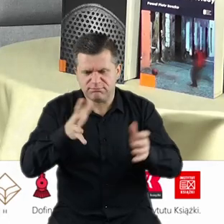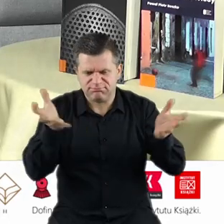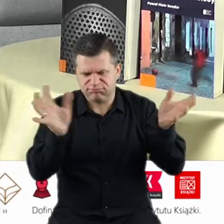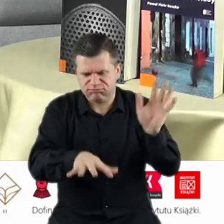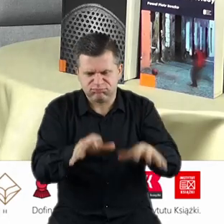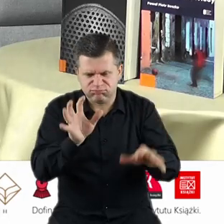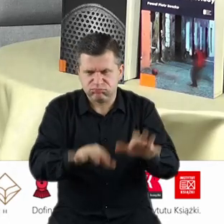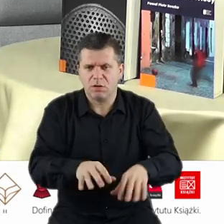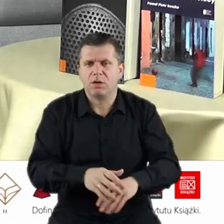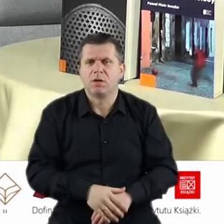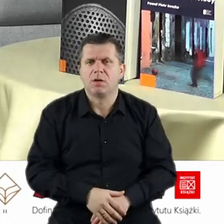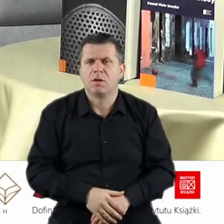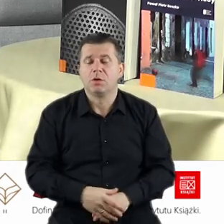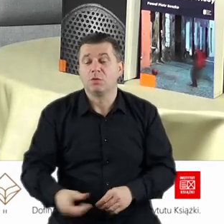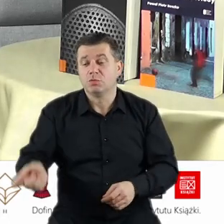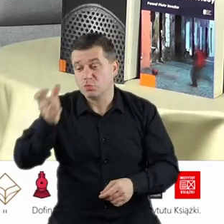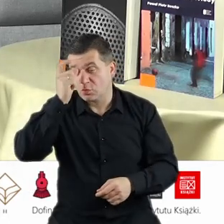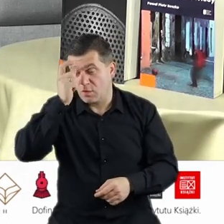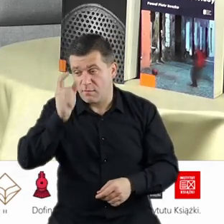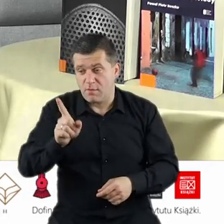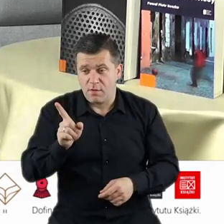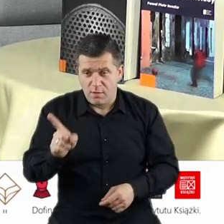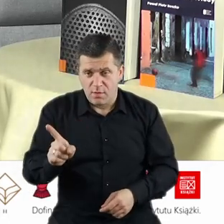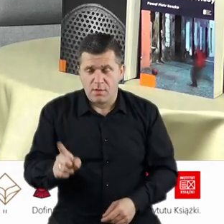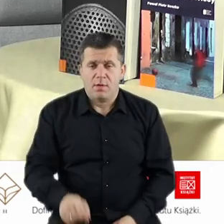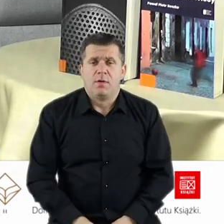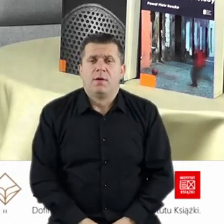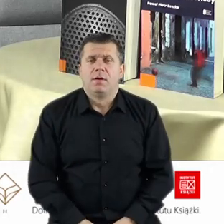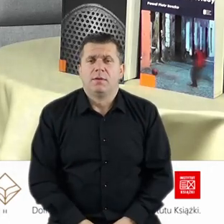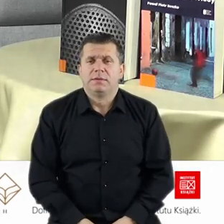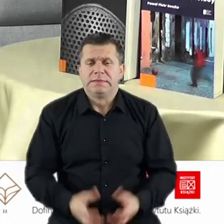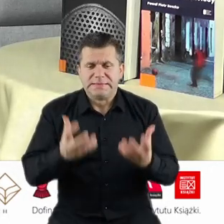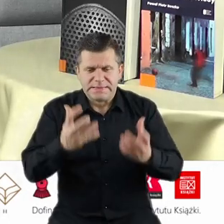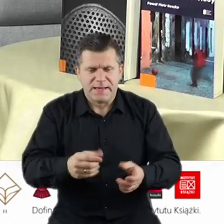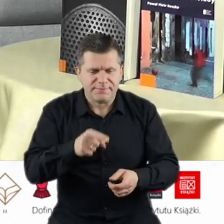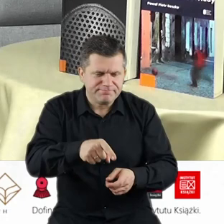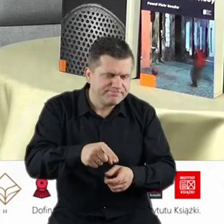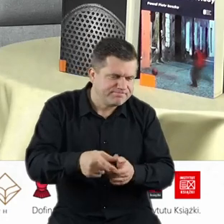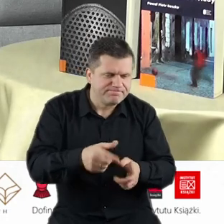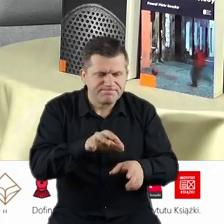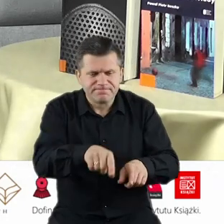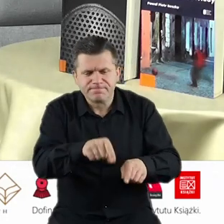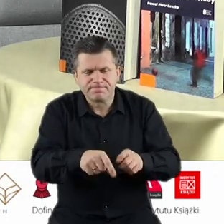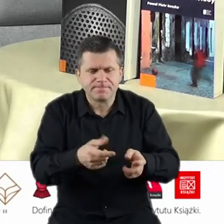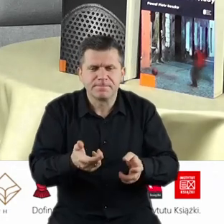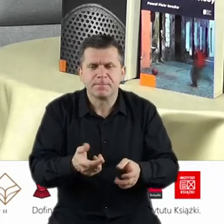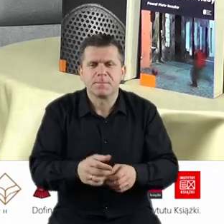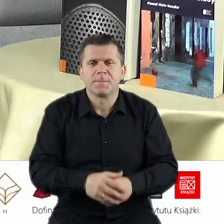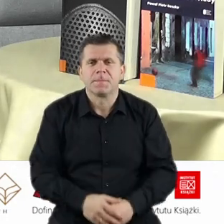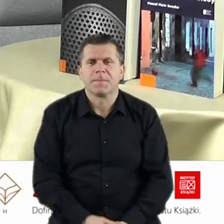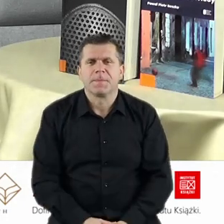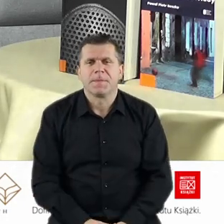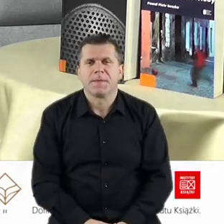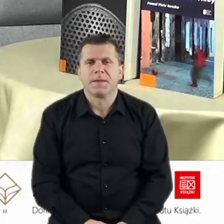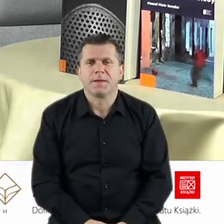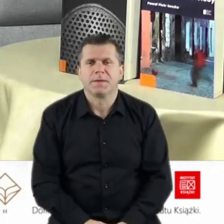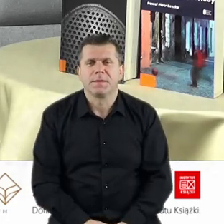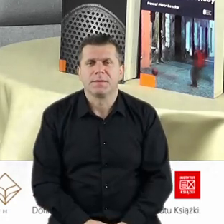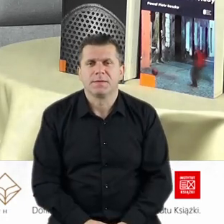ich spalić. I w związku z tym człowiek, który chciał się dostać do